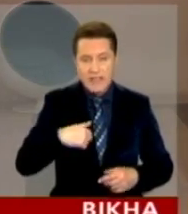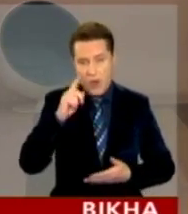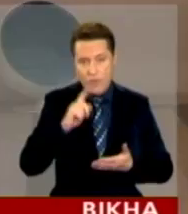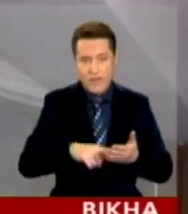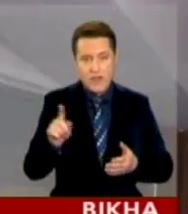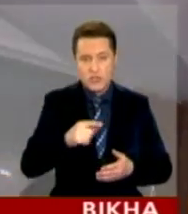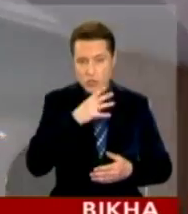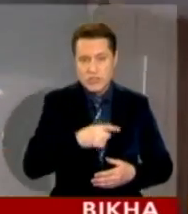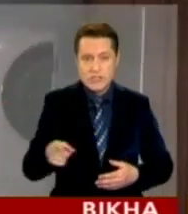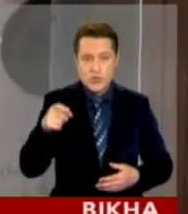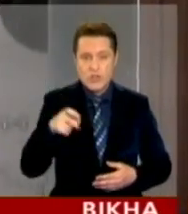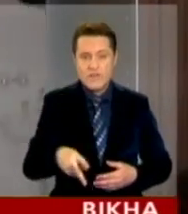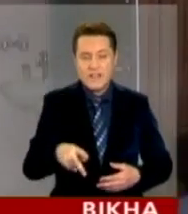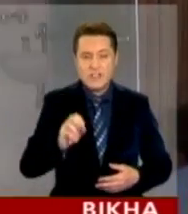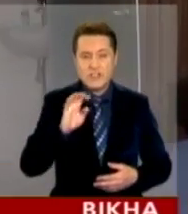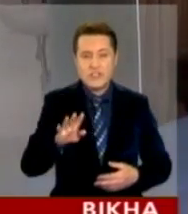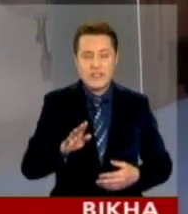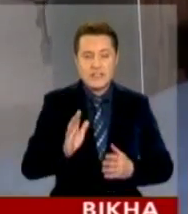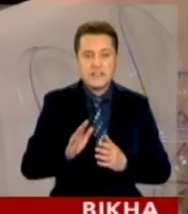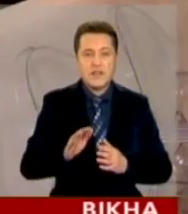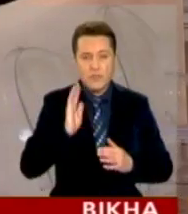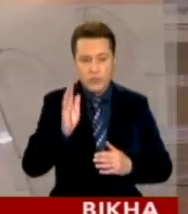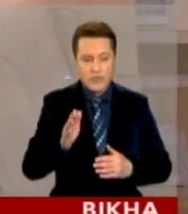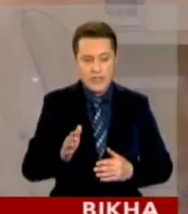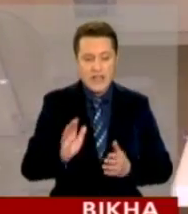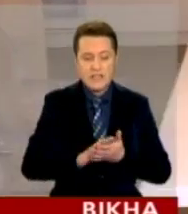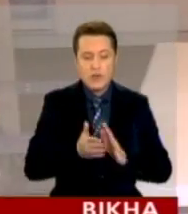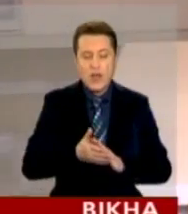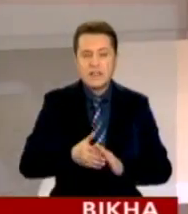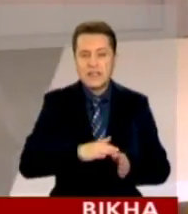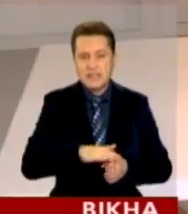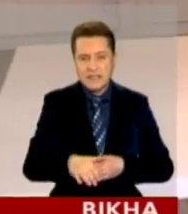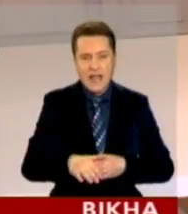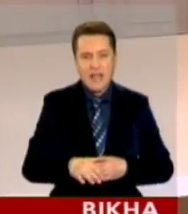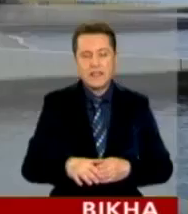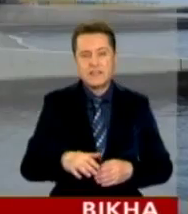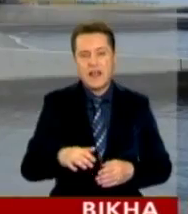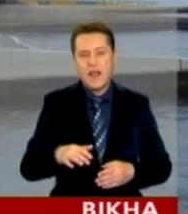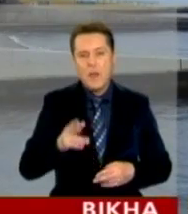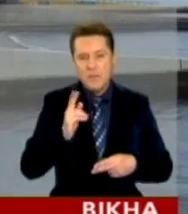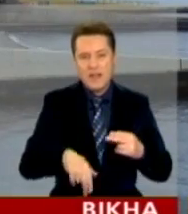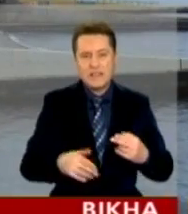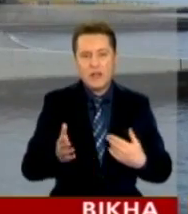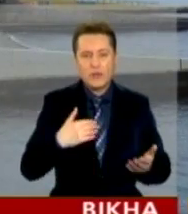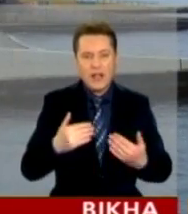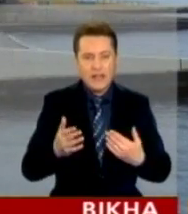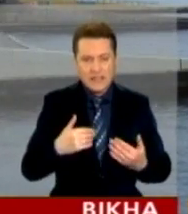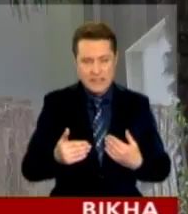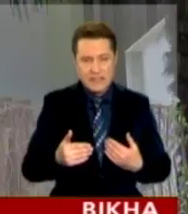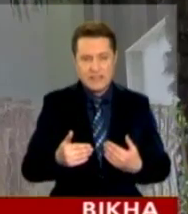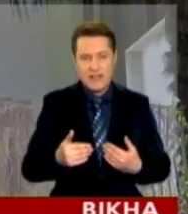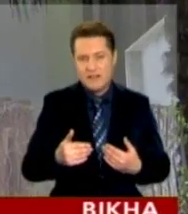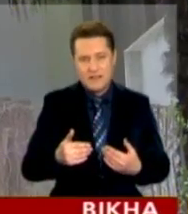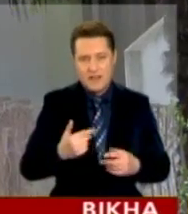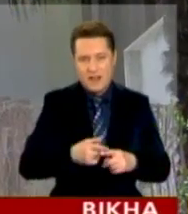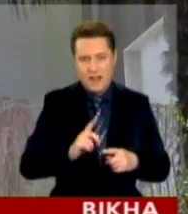2014 состоится. Ситуация стабилизируется, и люди перестанут относиться к Крыму как к частичке России либо Украины. Крым – это Крым.